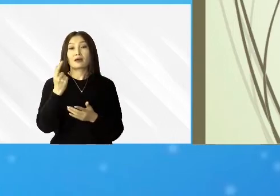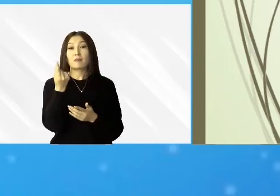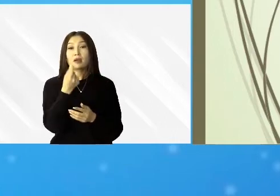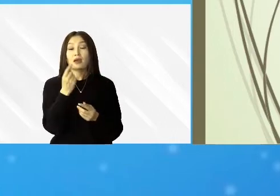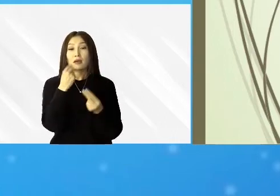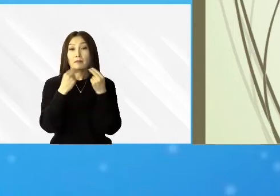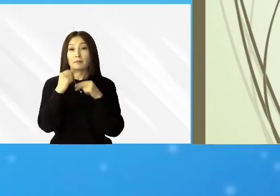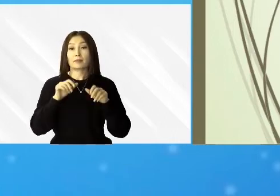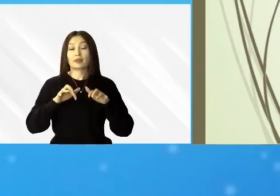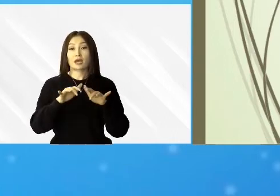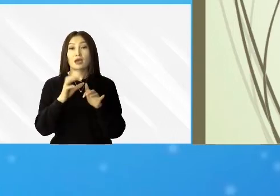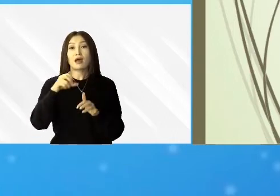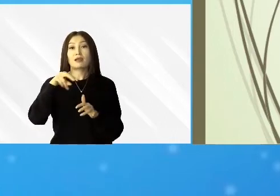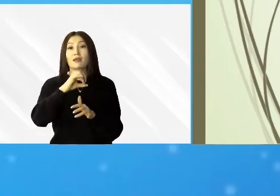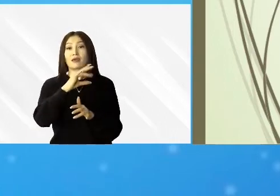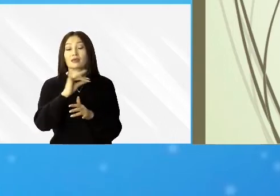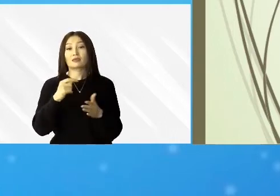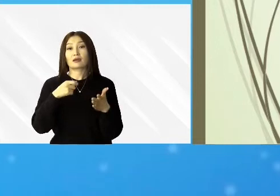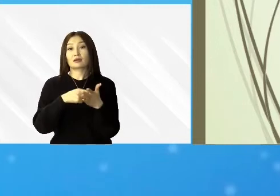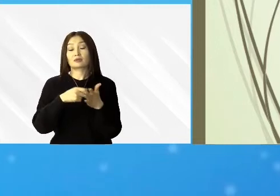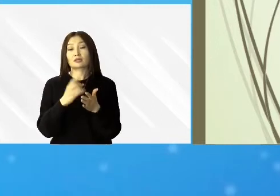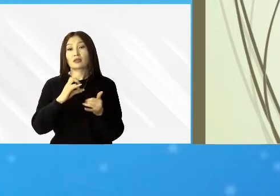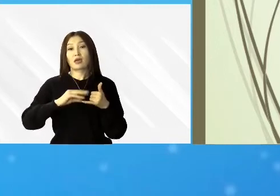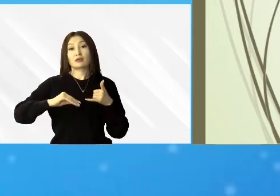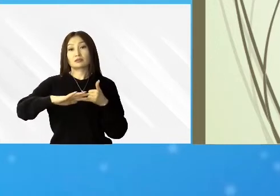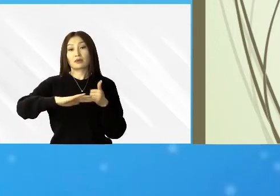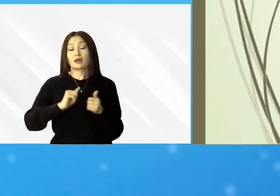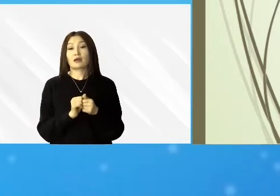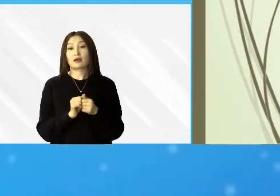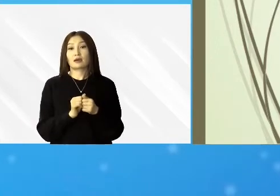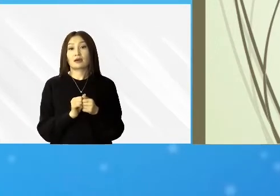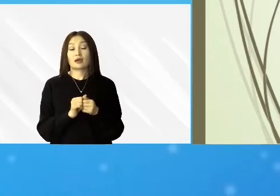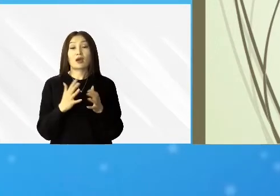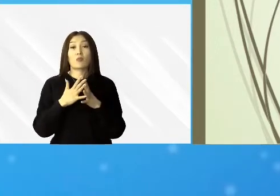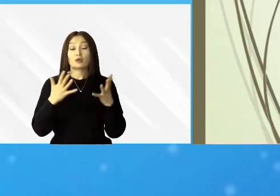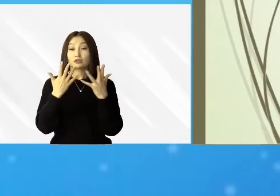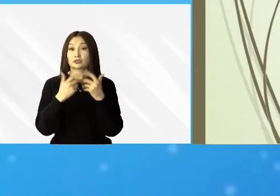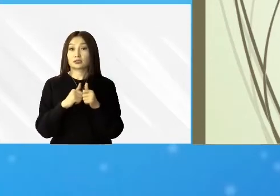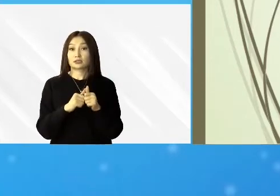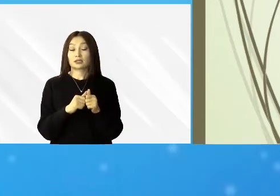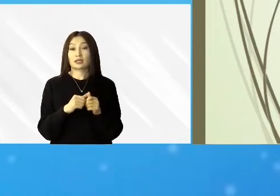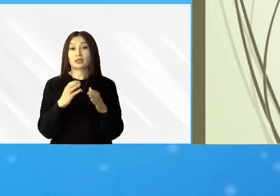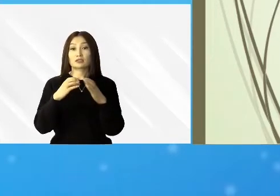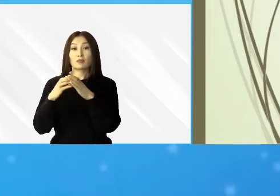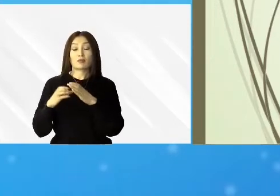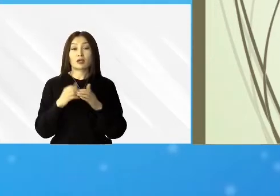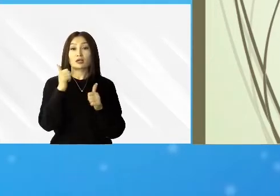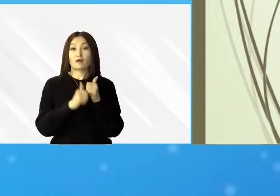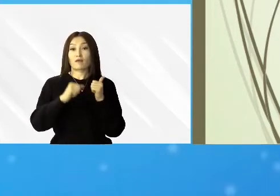например, оленей, кормящихся на земле. Чаще всего численность популяции из года в